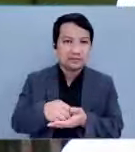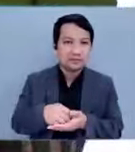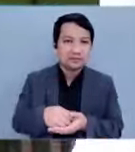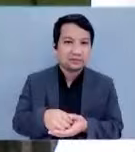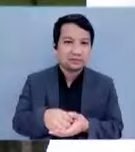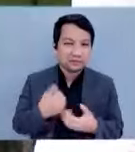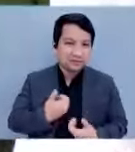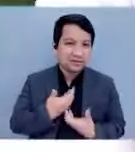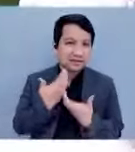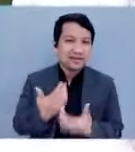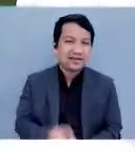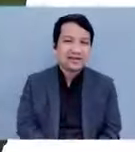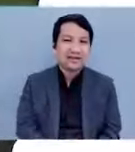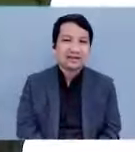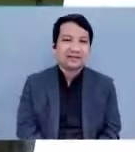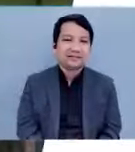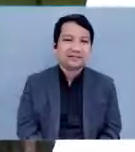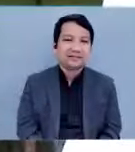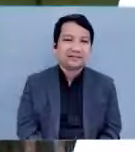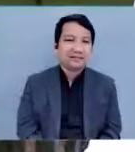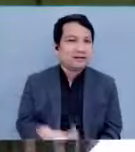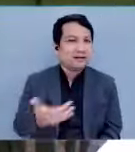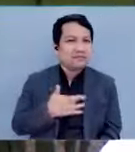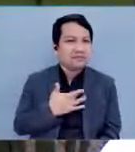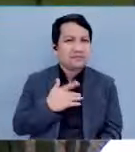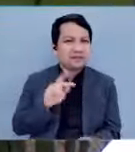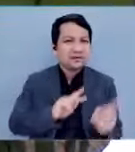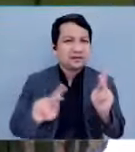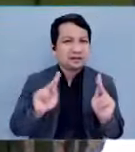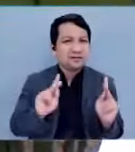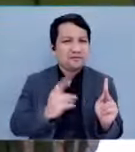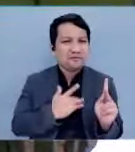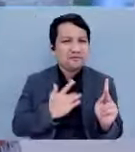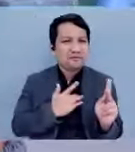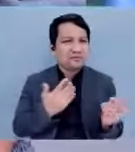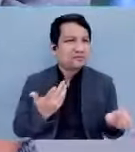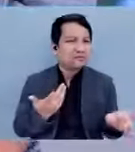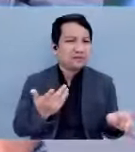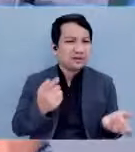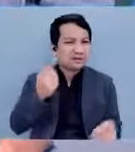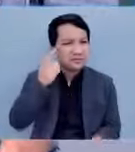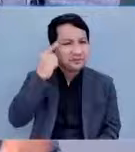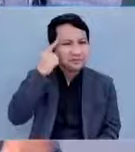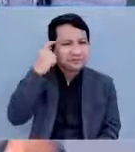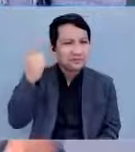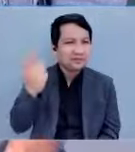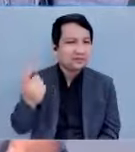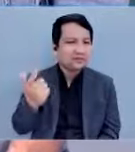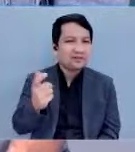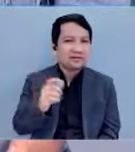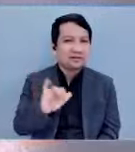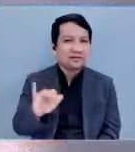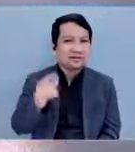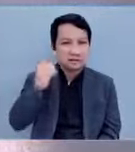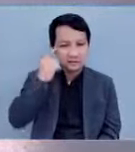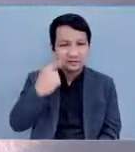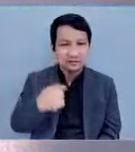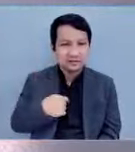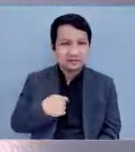parang feeling mo nasaan ka kapag nagpa-perform ka? Parang ano yung anong ini-imagine mo? Parang nasa other